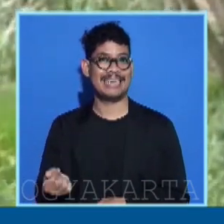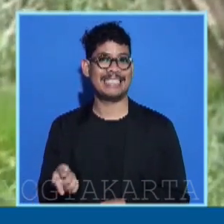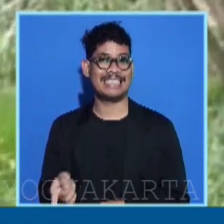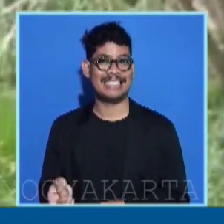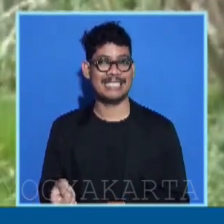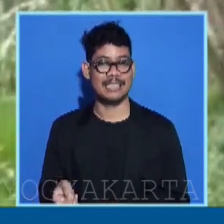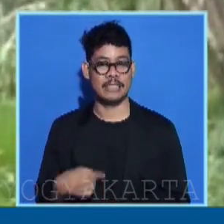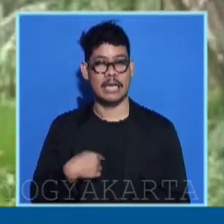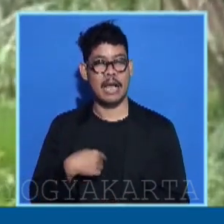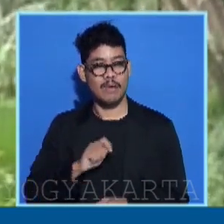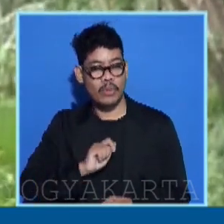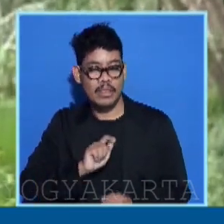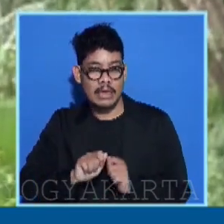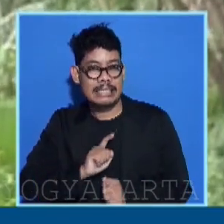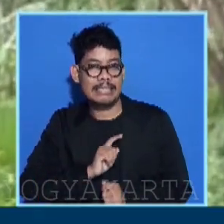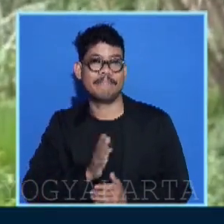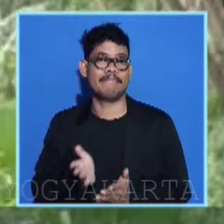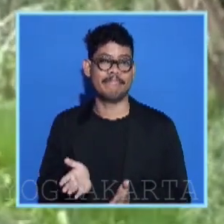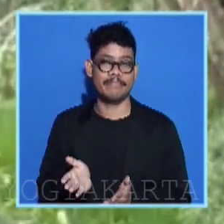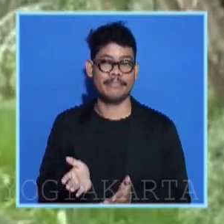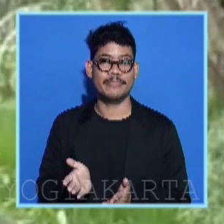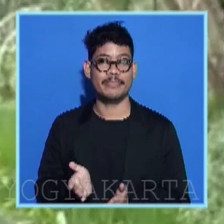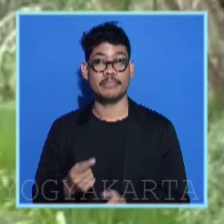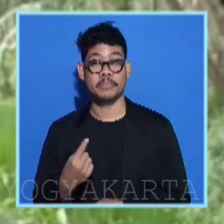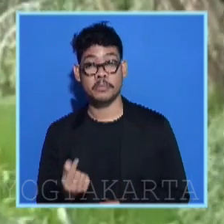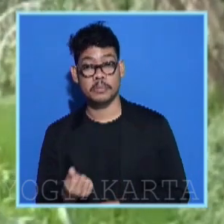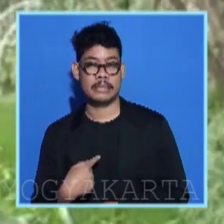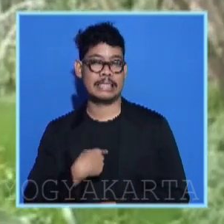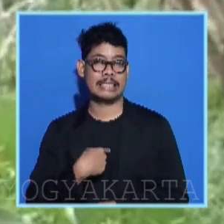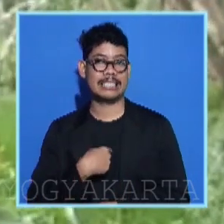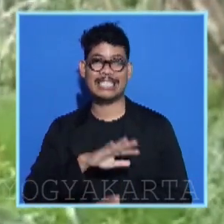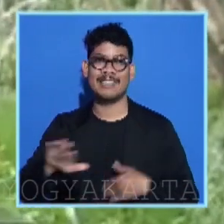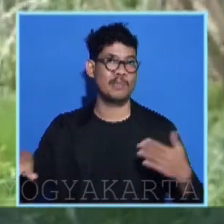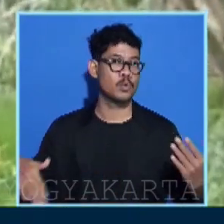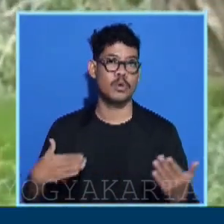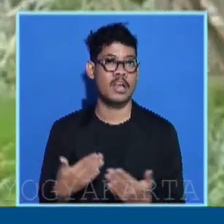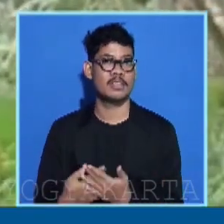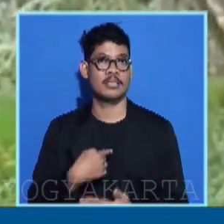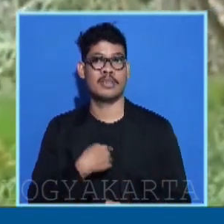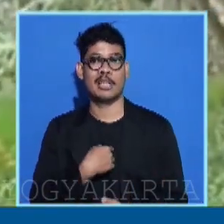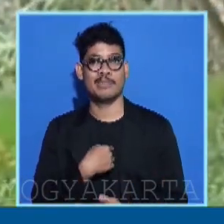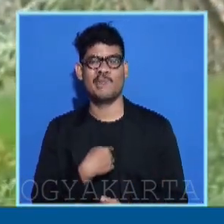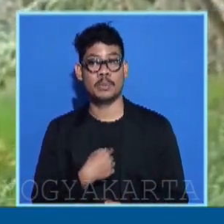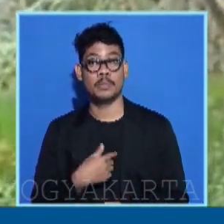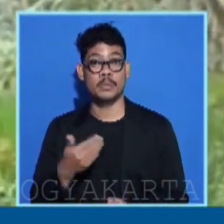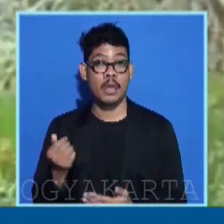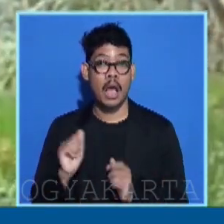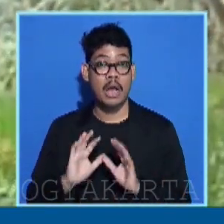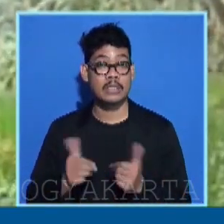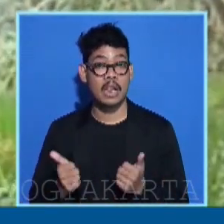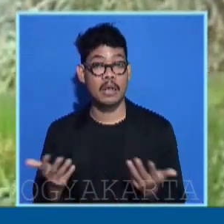ng kulo gigih mke terus biaya perawatan Nggih kulo panjenengan ngih lajeng hasilipun hasilipun